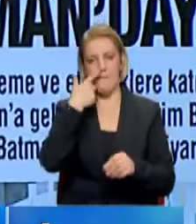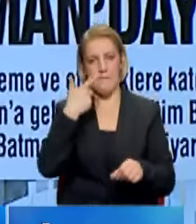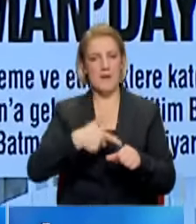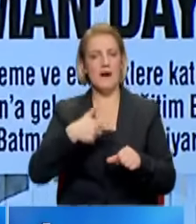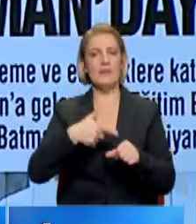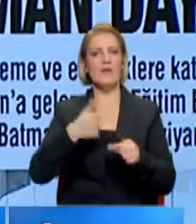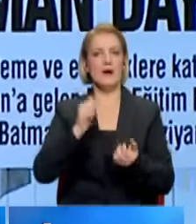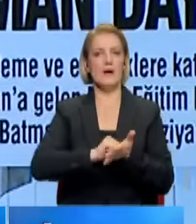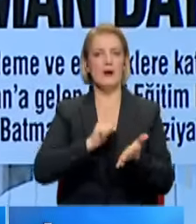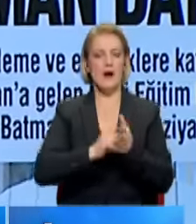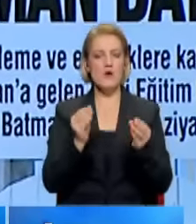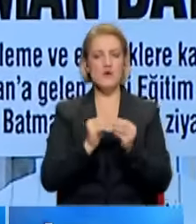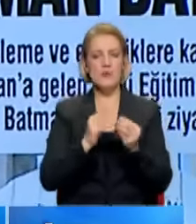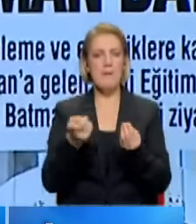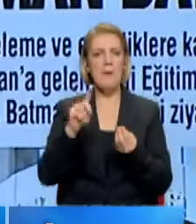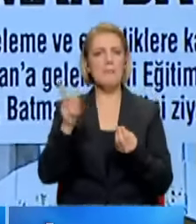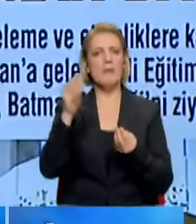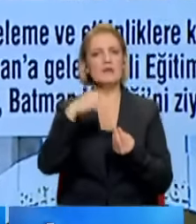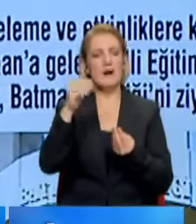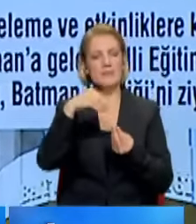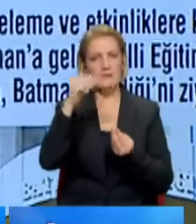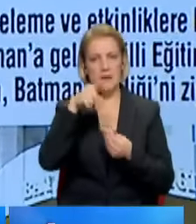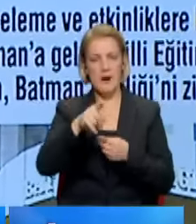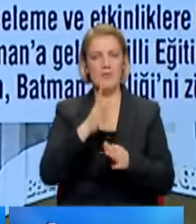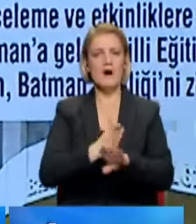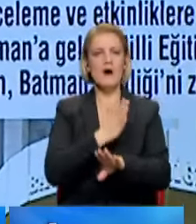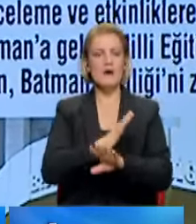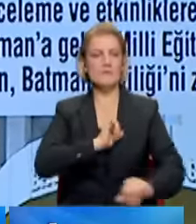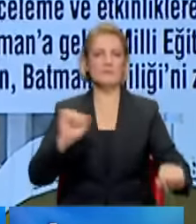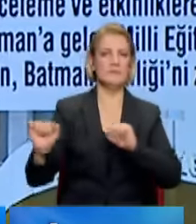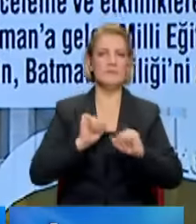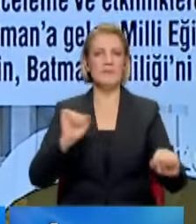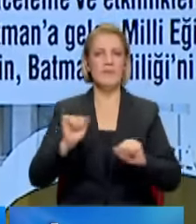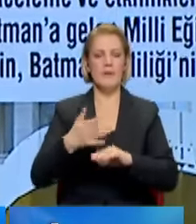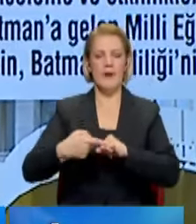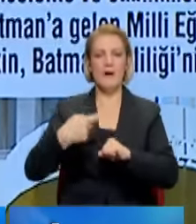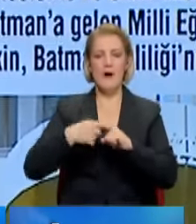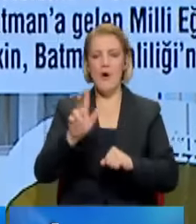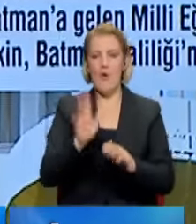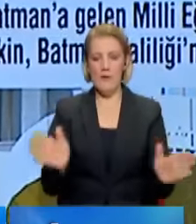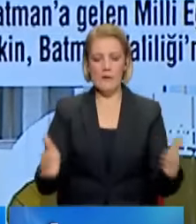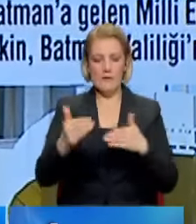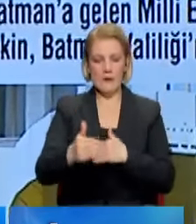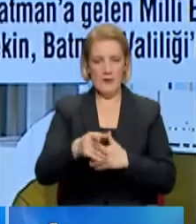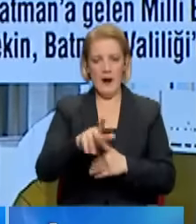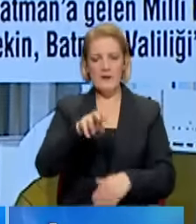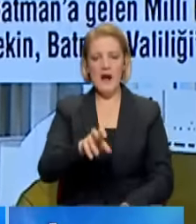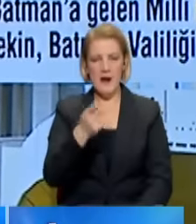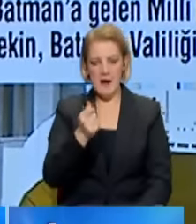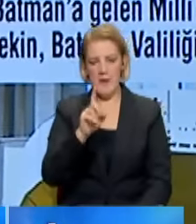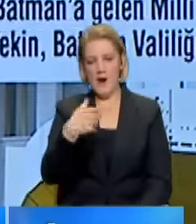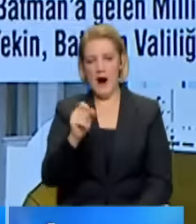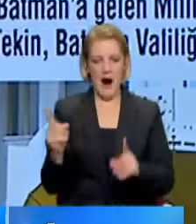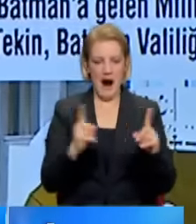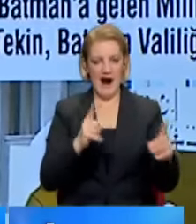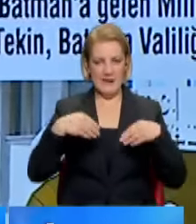Petrol Gazetesi. Yumurtaya peş peşe gelen zamlara vatandaş adeta isyan etti. Geçtiğimiz hafta 30'lu yumurta kolisi 80 lirayla 90